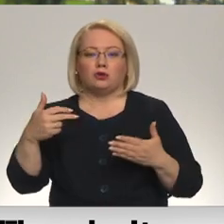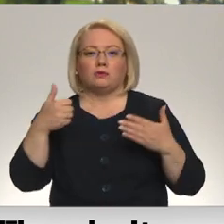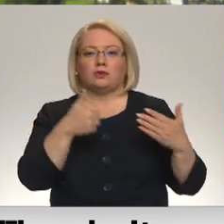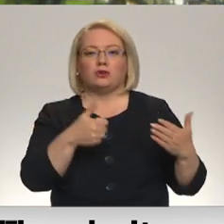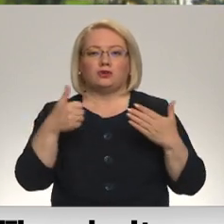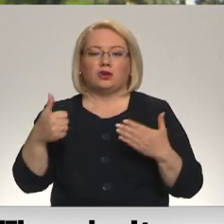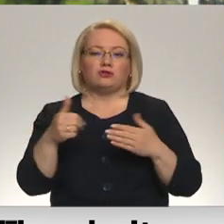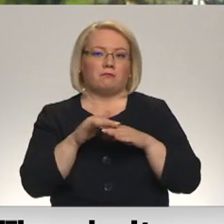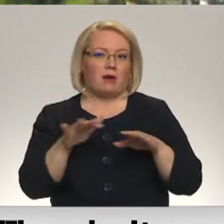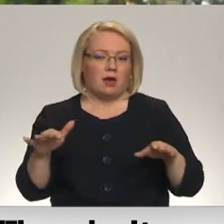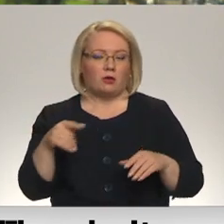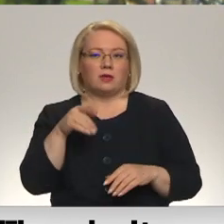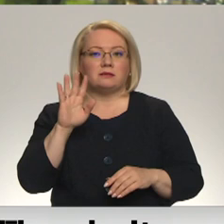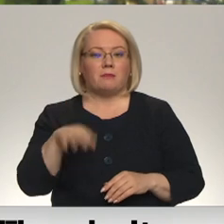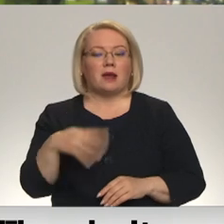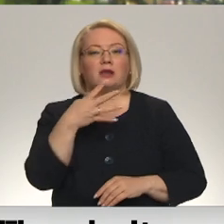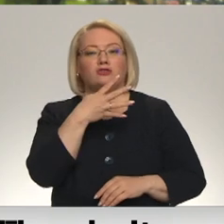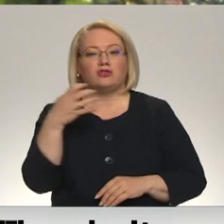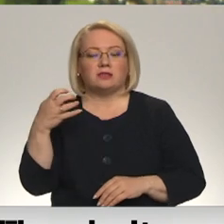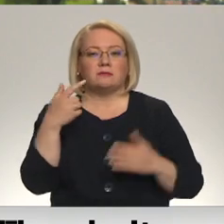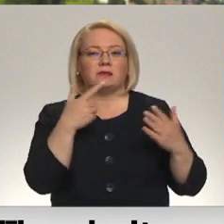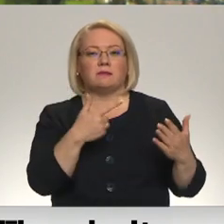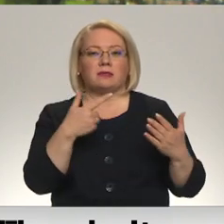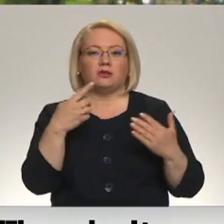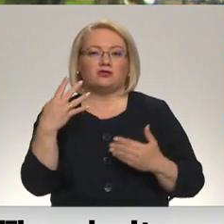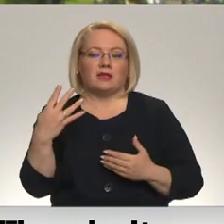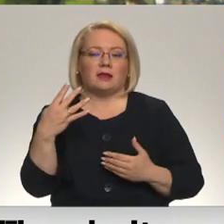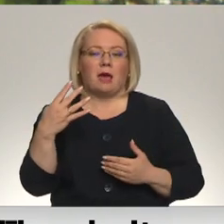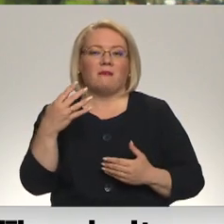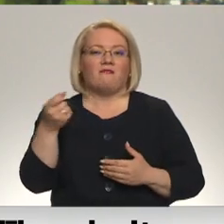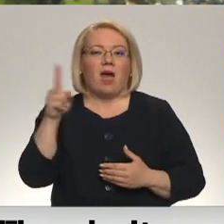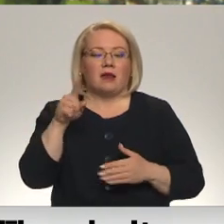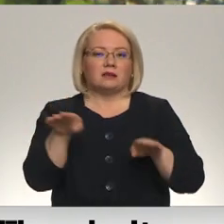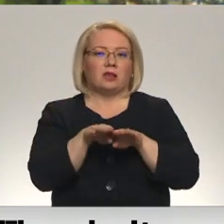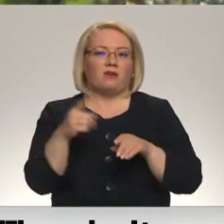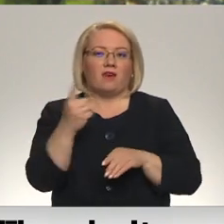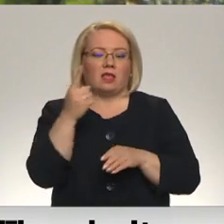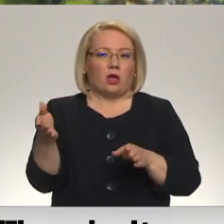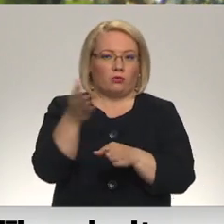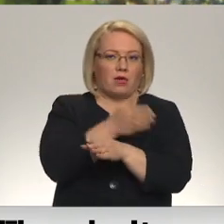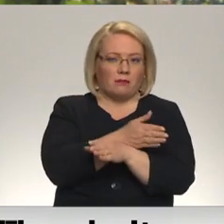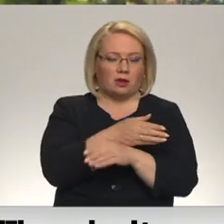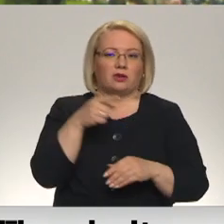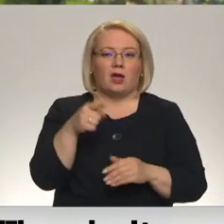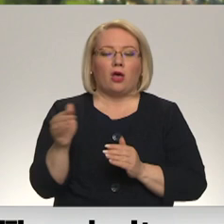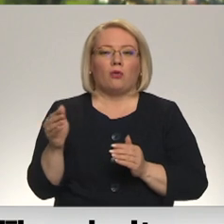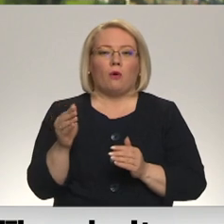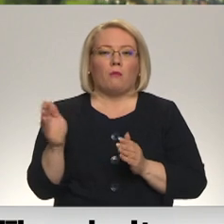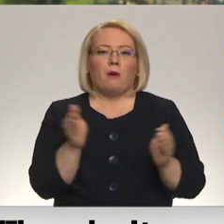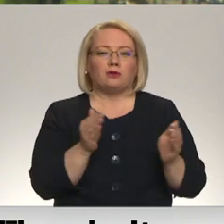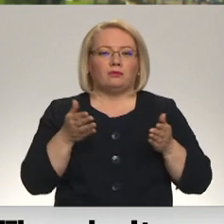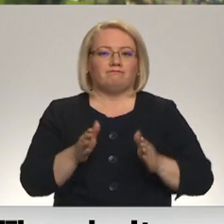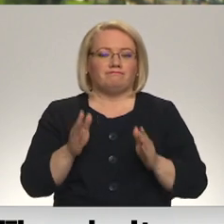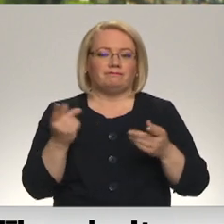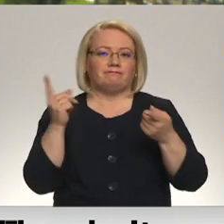5866 bērni, un tas ir par 474 vairāk nekā gadu iepriekš. Šādu mazuļu pieaugumu skaidro ar stingrajiem